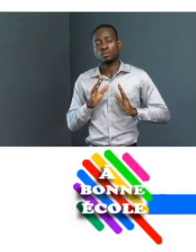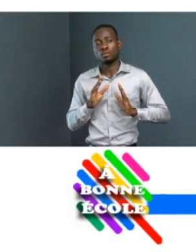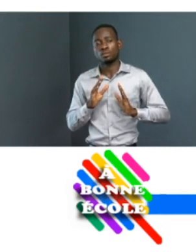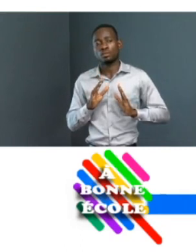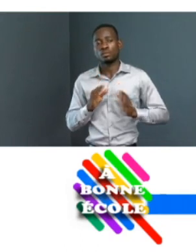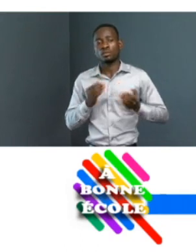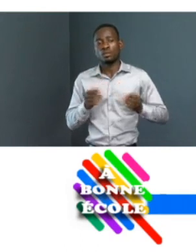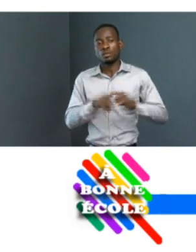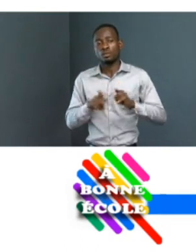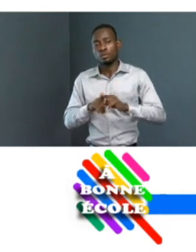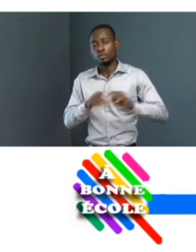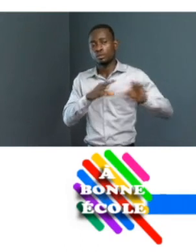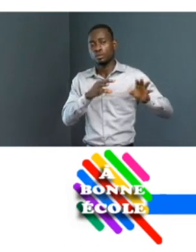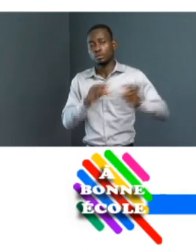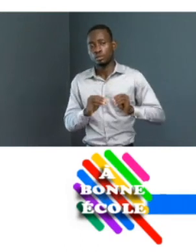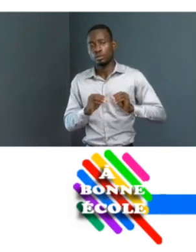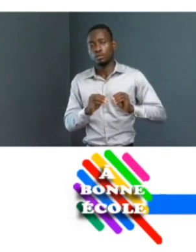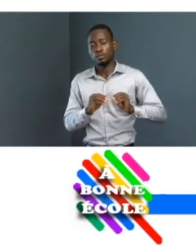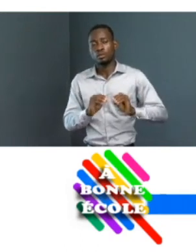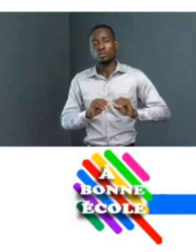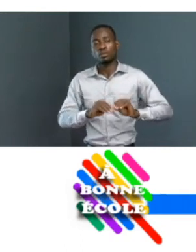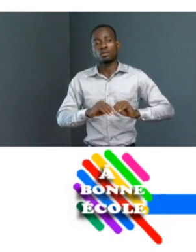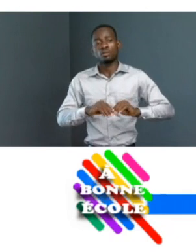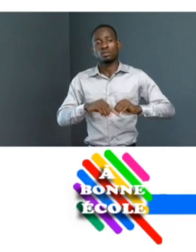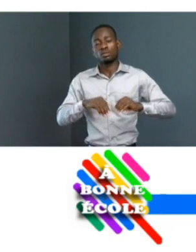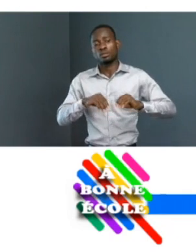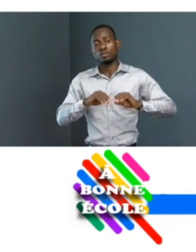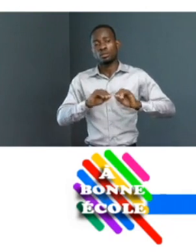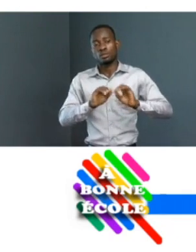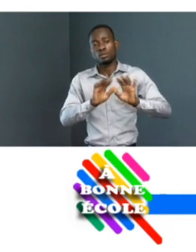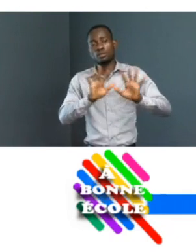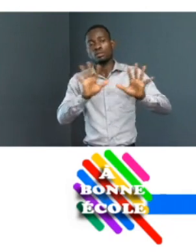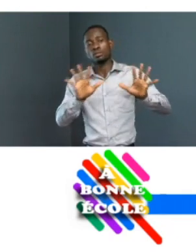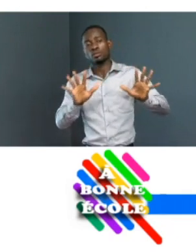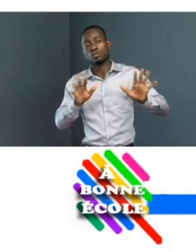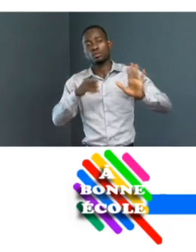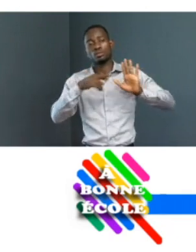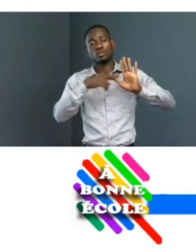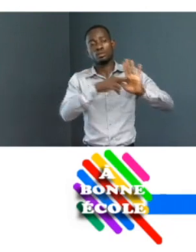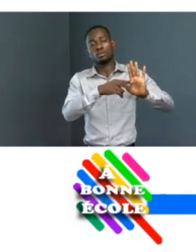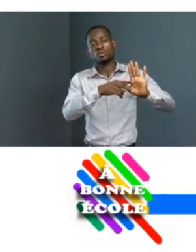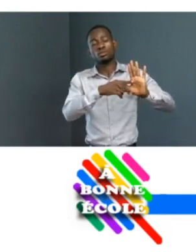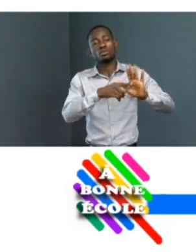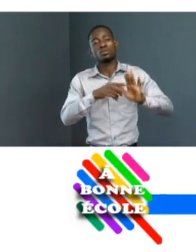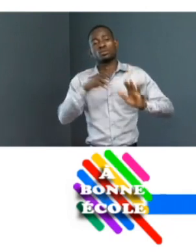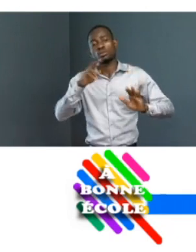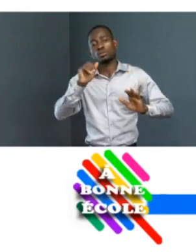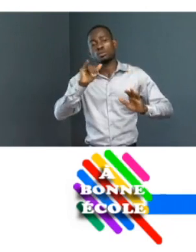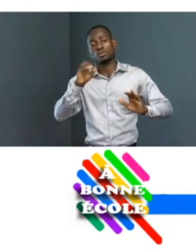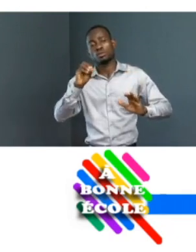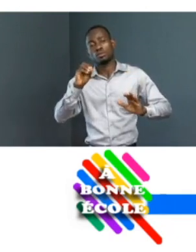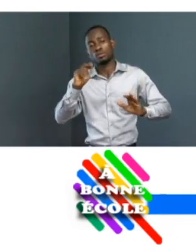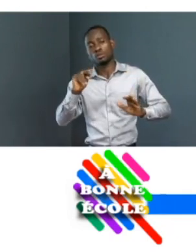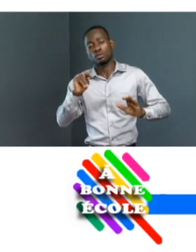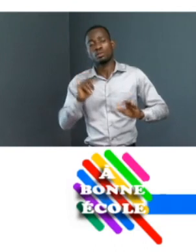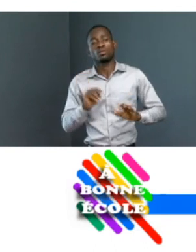Et aussi éviter l'exposition aux rayons ultraviolets qui peuvent provoquer